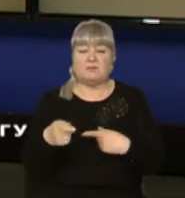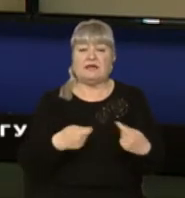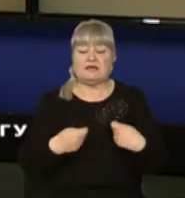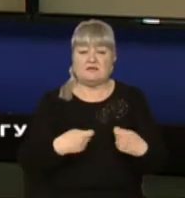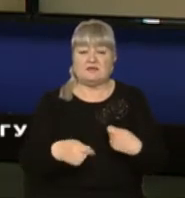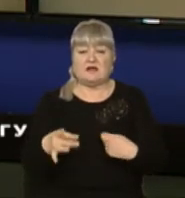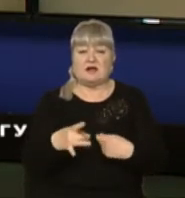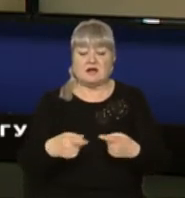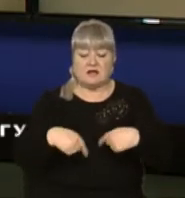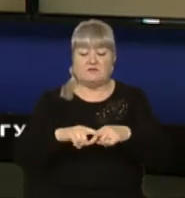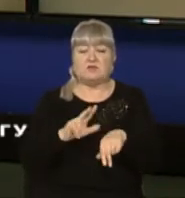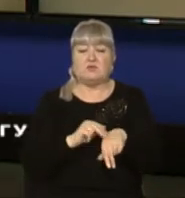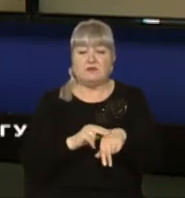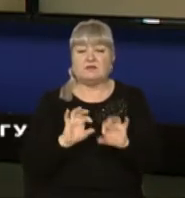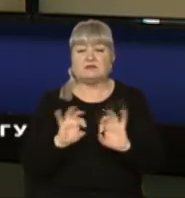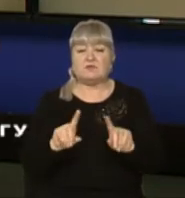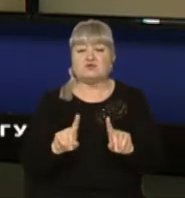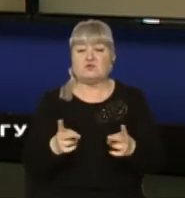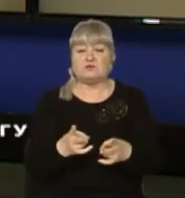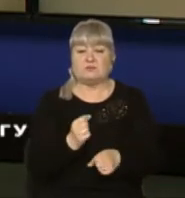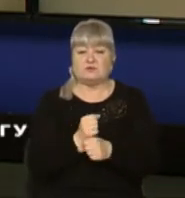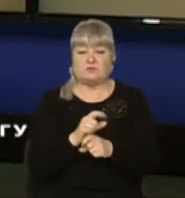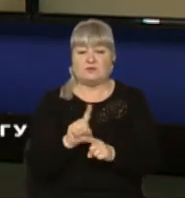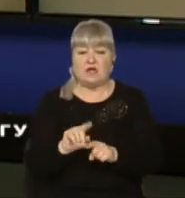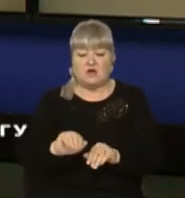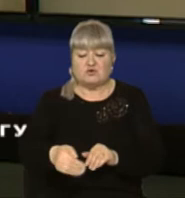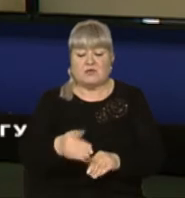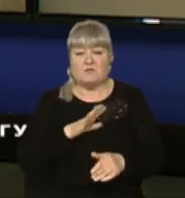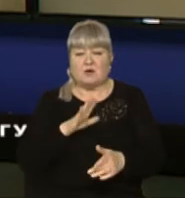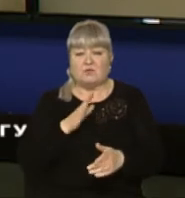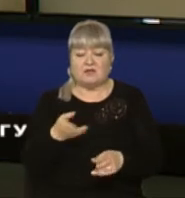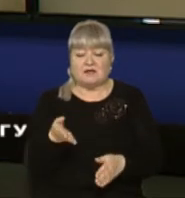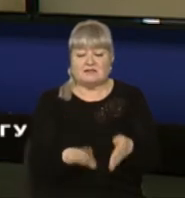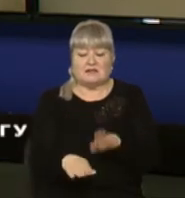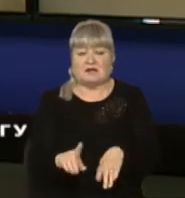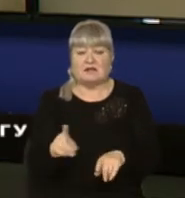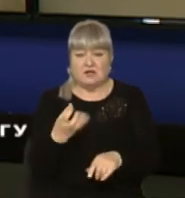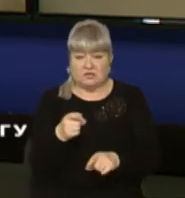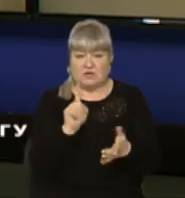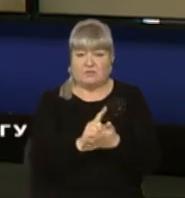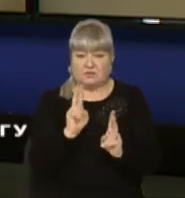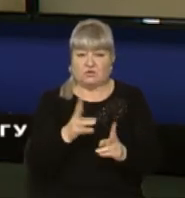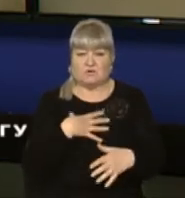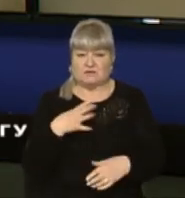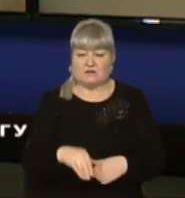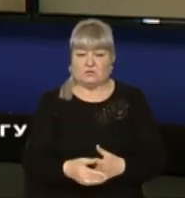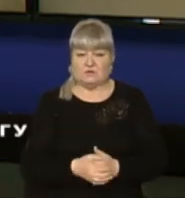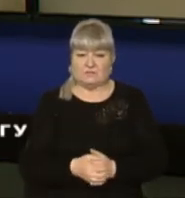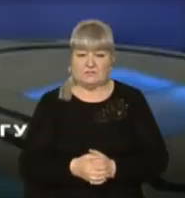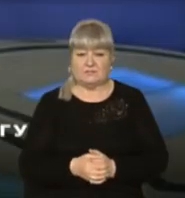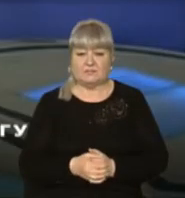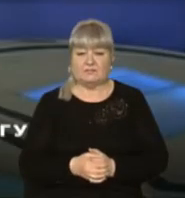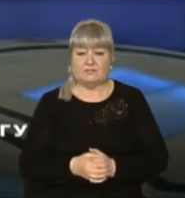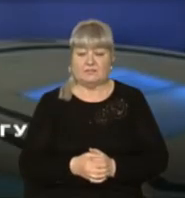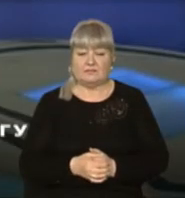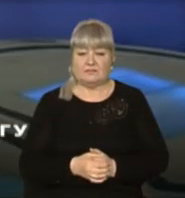райвідділу міліції і пояснити, що потрібно зробити, щоб ця яма була залатана. Чи там має ще одна людина загинути? Ось, власне, дивіться, ви згадуєте